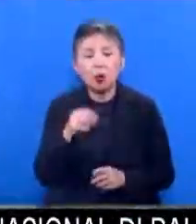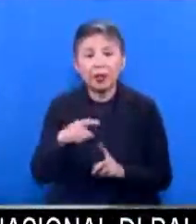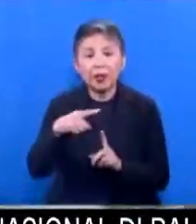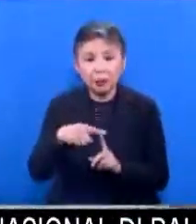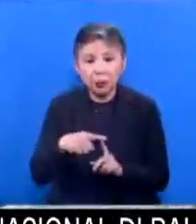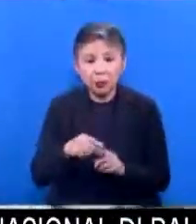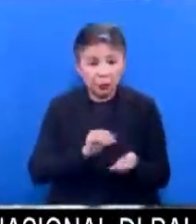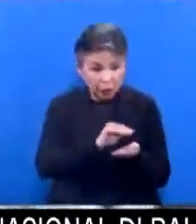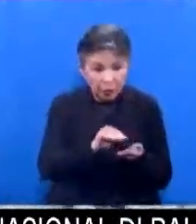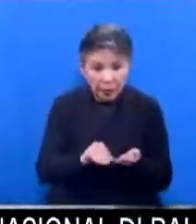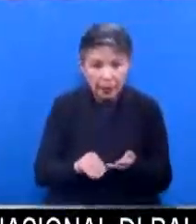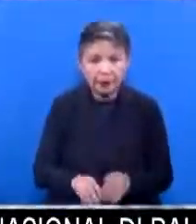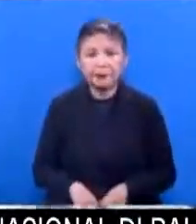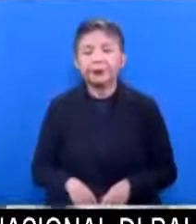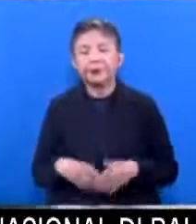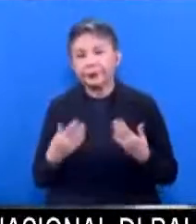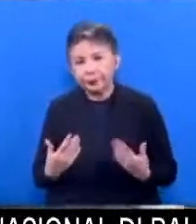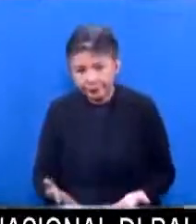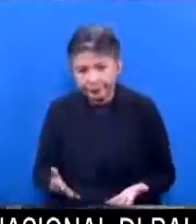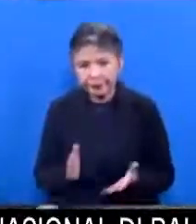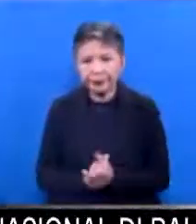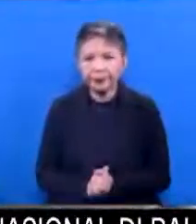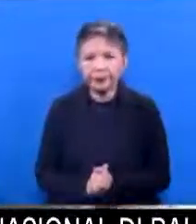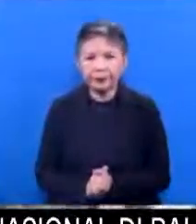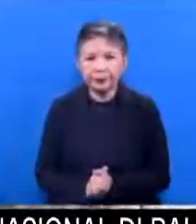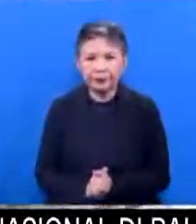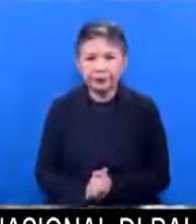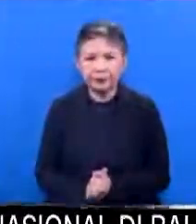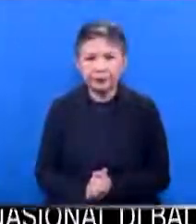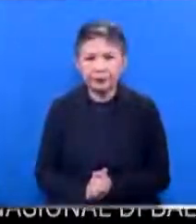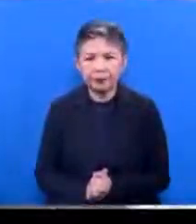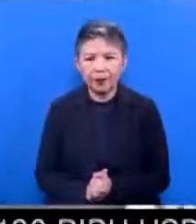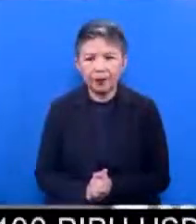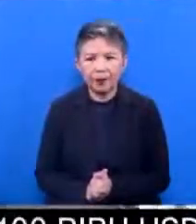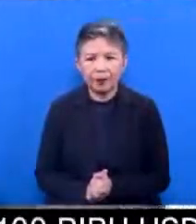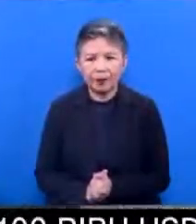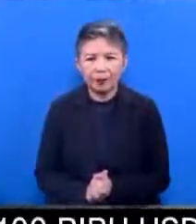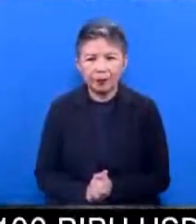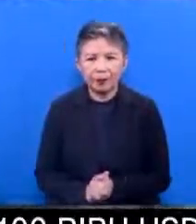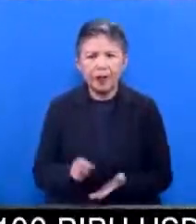Lalu Rahmat Juniadi, Lombok Timur, Nusa Tenggara Barat.